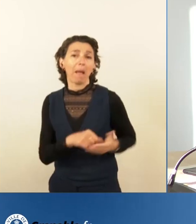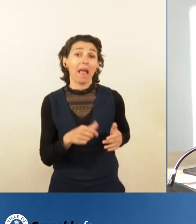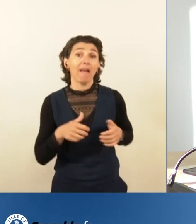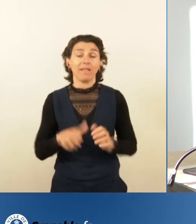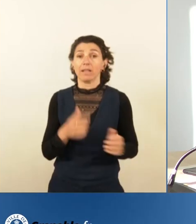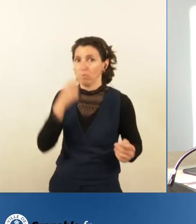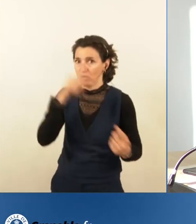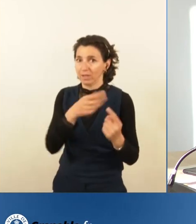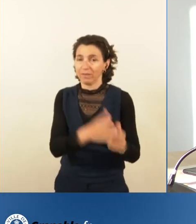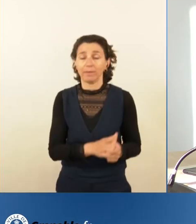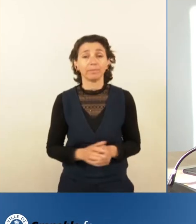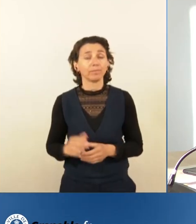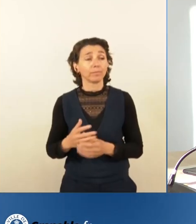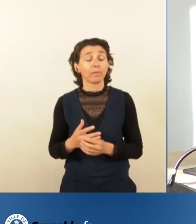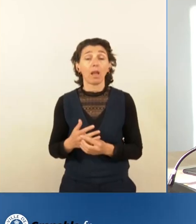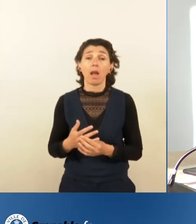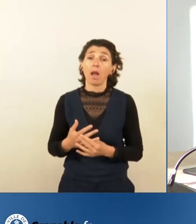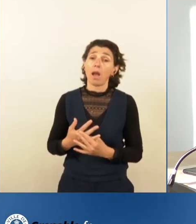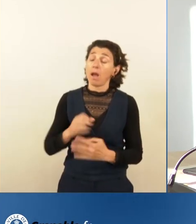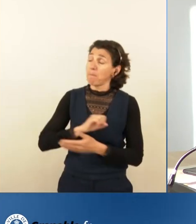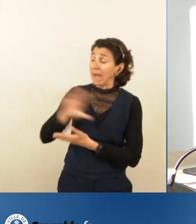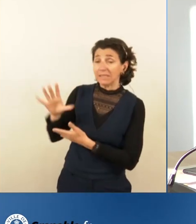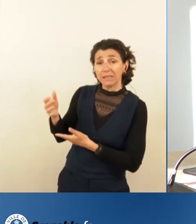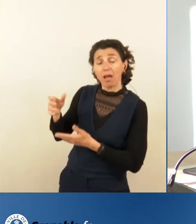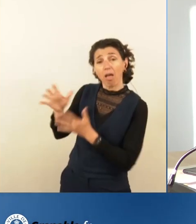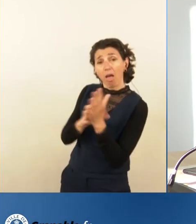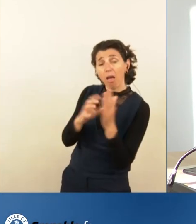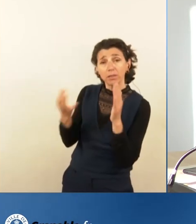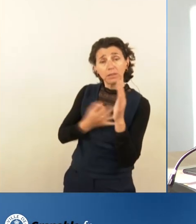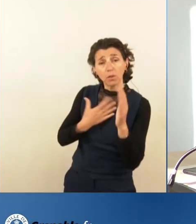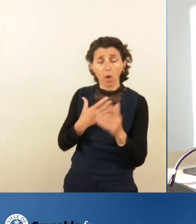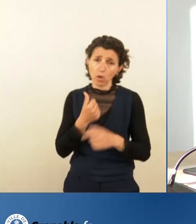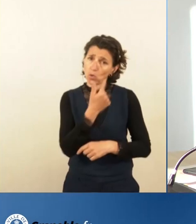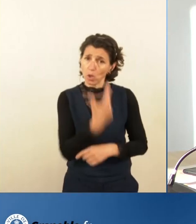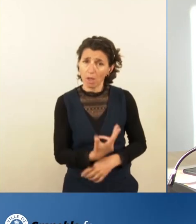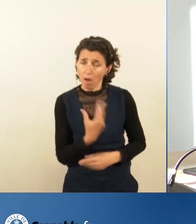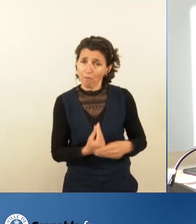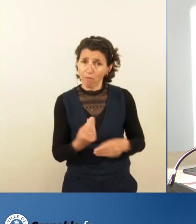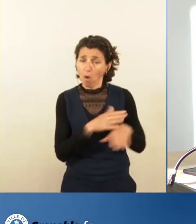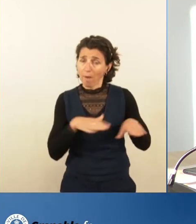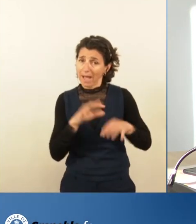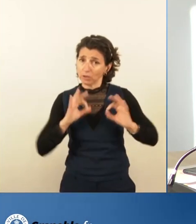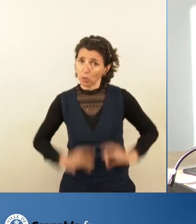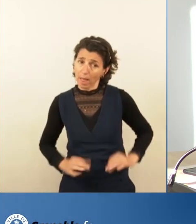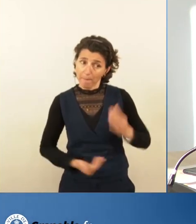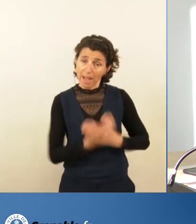la presse ce serait plus des deux tiers des enfants scolarisés qui fréquentent l'accueil du matin toutes ces familles vont donc voir avoir un surcroît